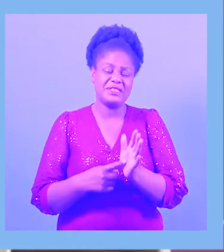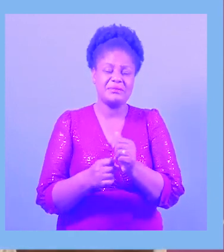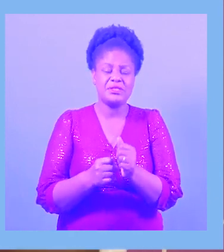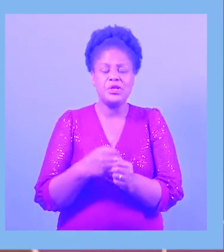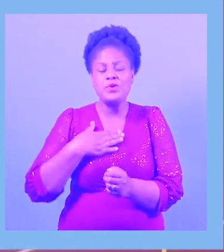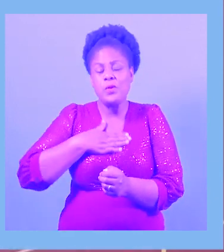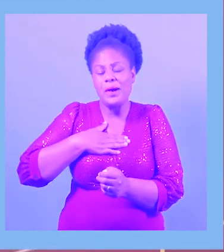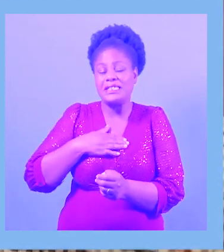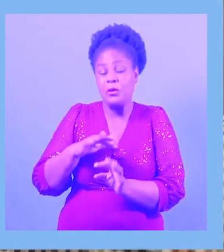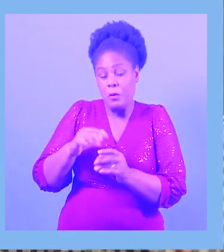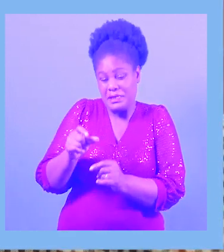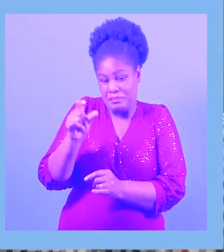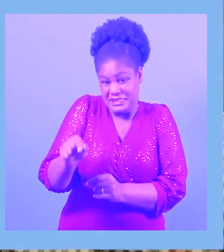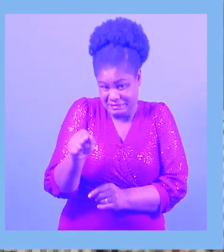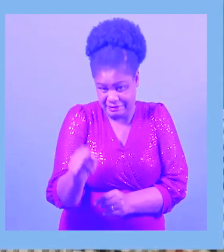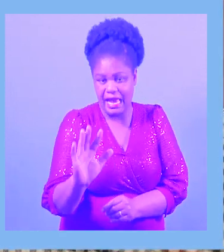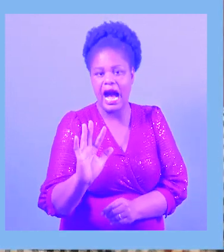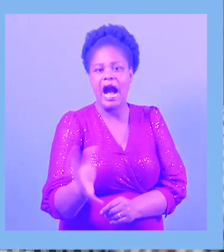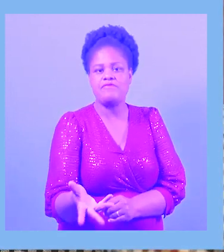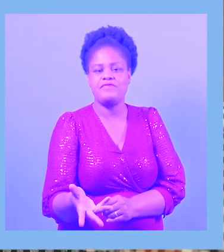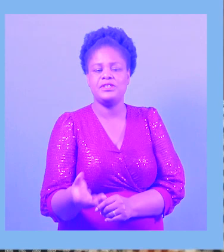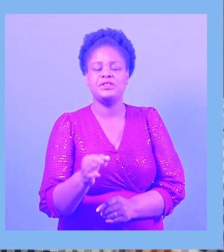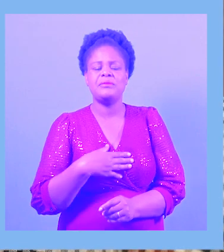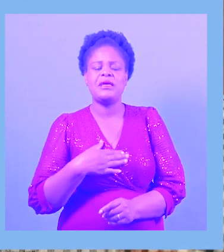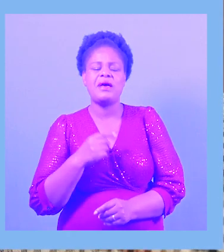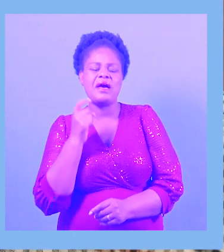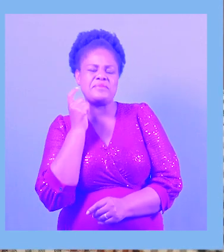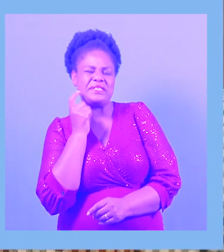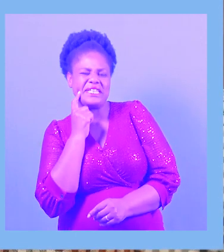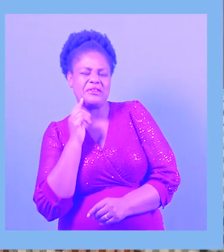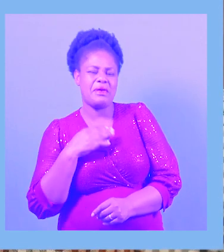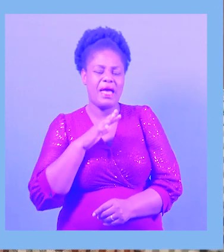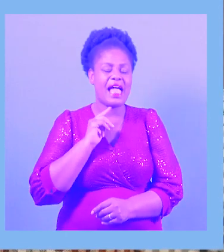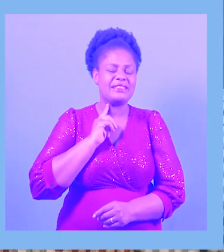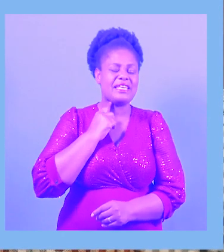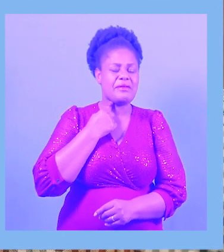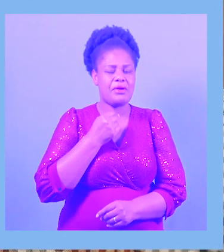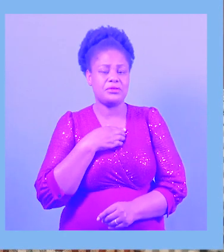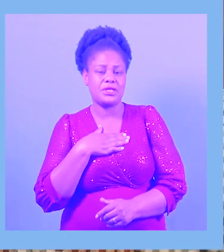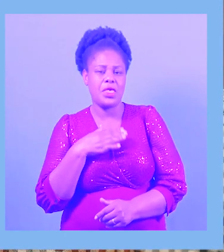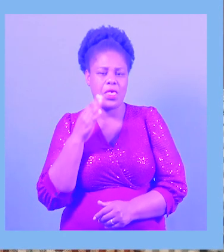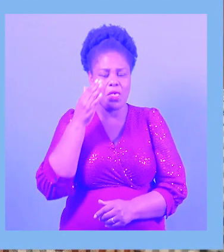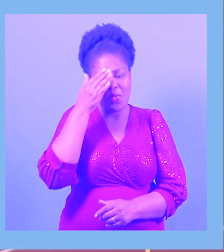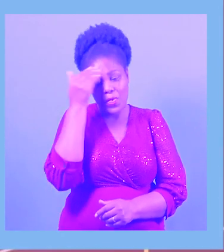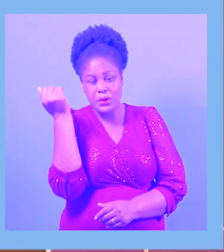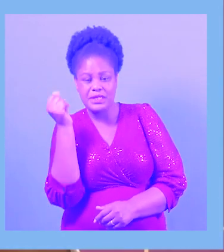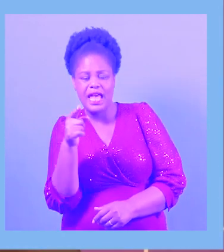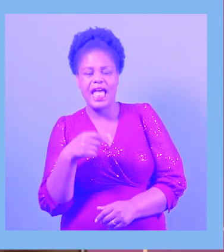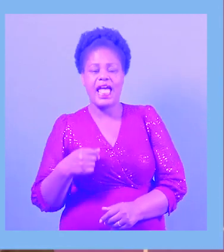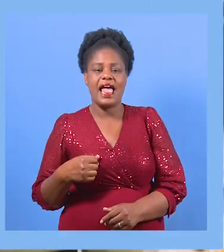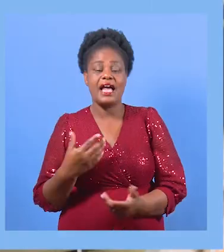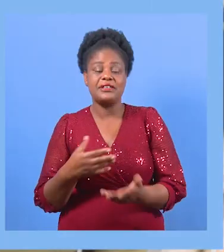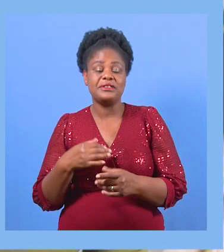uri kuda chimwe chinhu chainacho, saka uri kuita seunonzi unomuda. Saka panonzi kudyiwa iyi nyaya iri kumbwa iri kutsuro. Pane